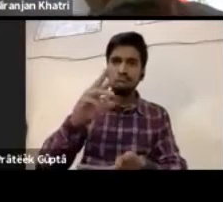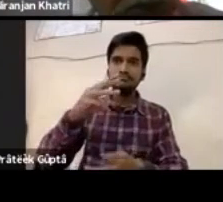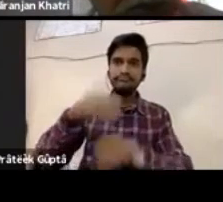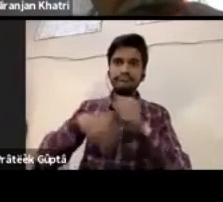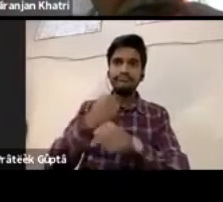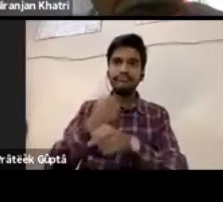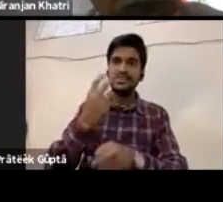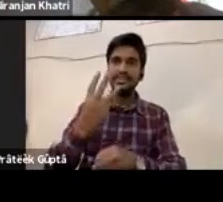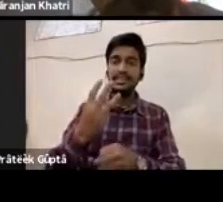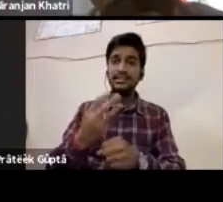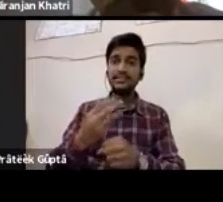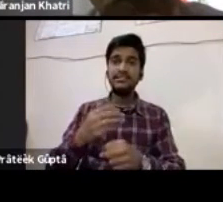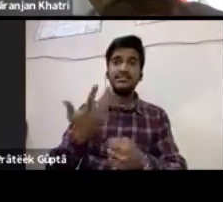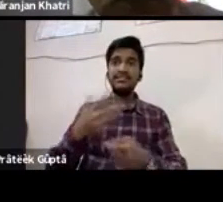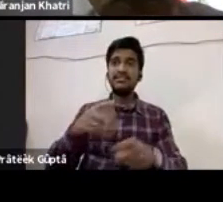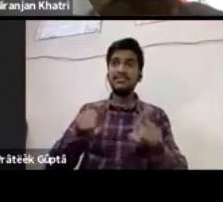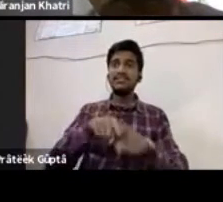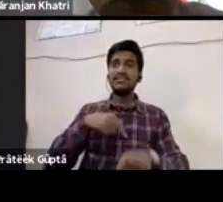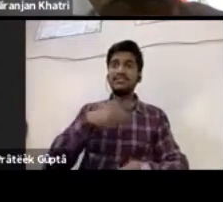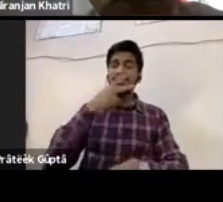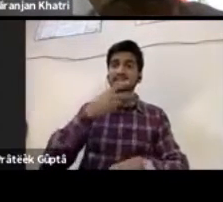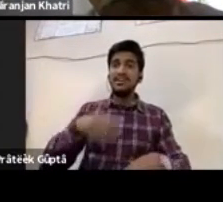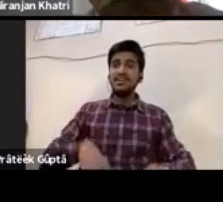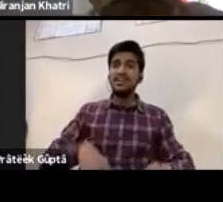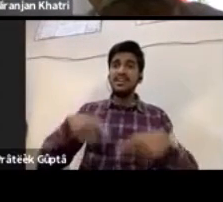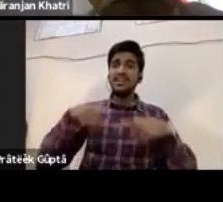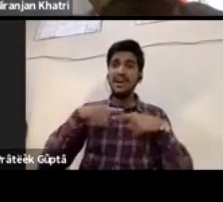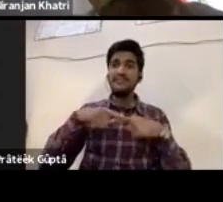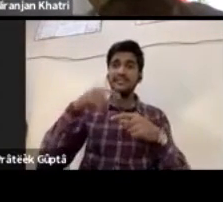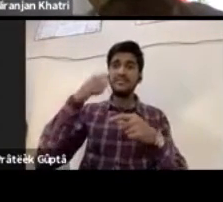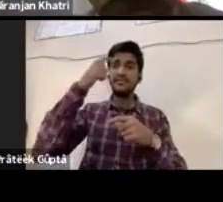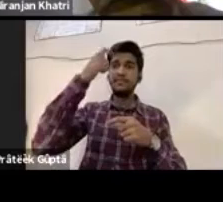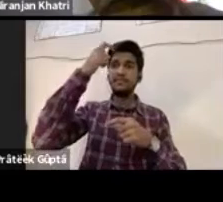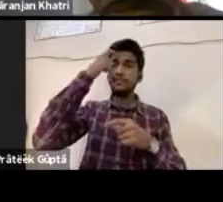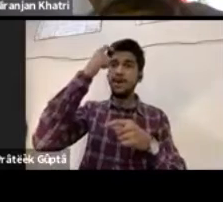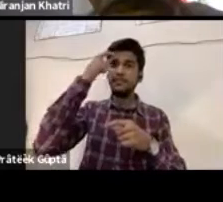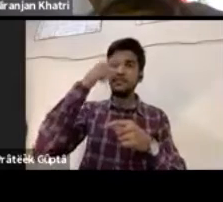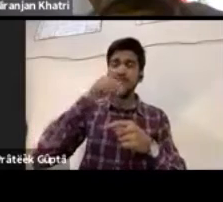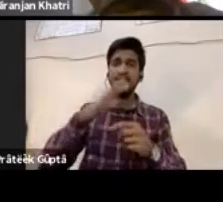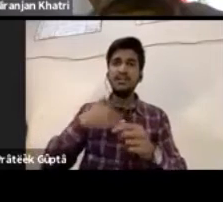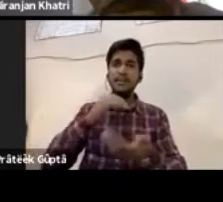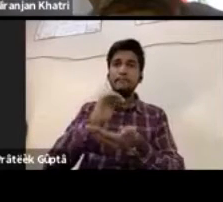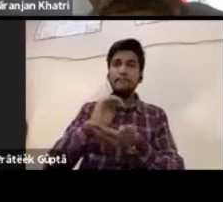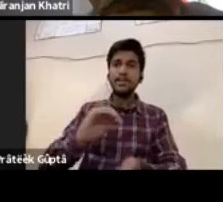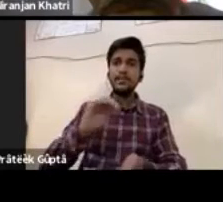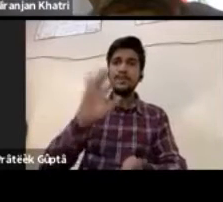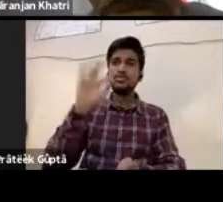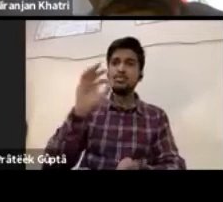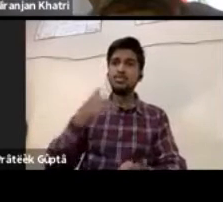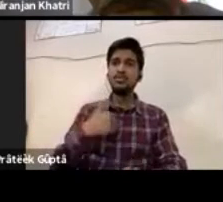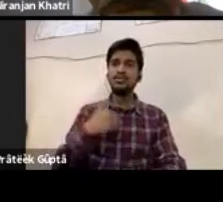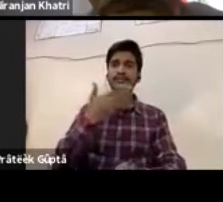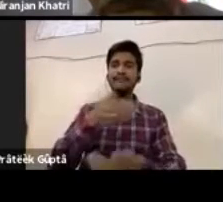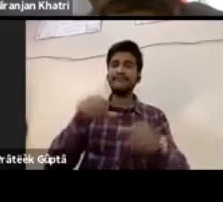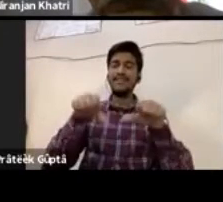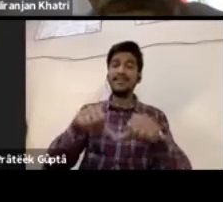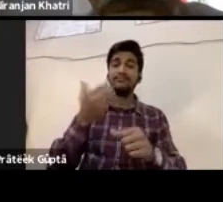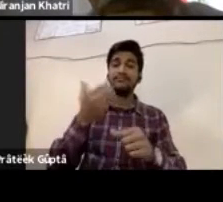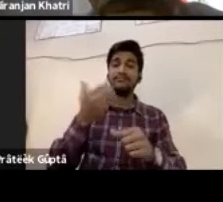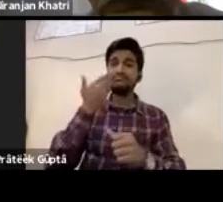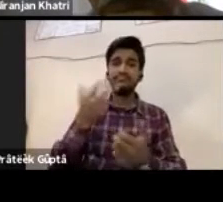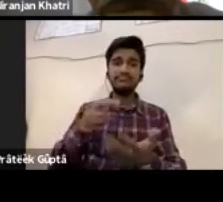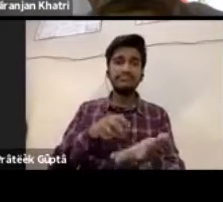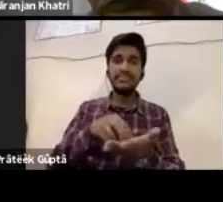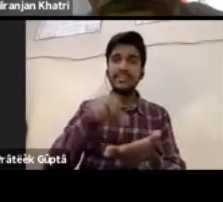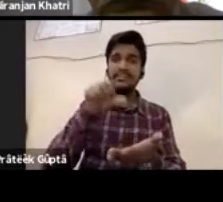a life of challenges. बचपन में स्कूल नहीं जा पाती थी, and from 9th standard I started going to